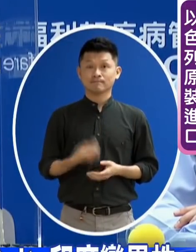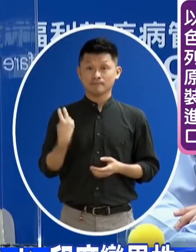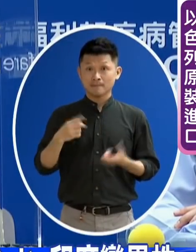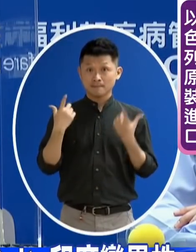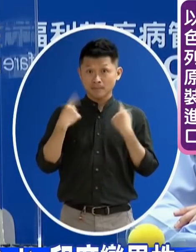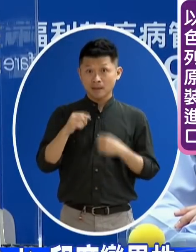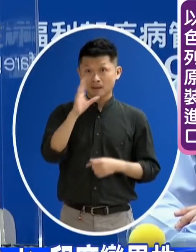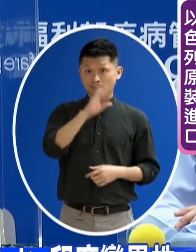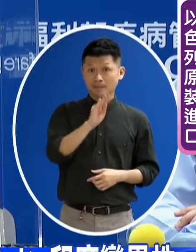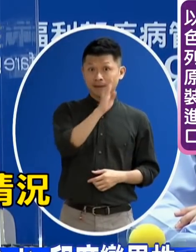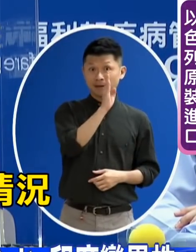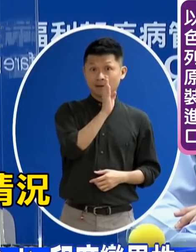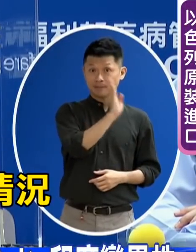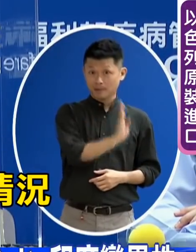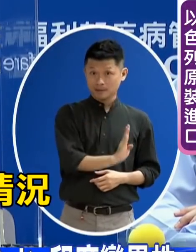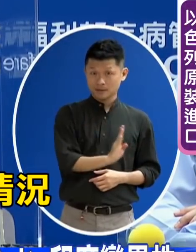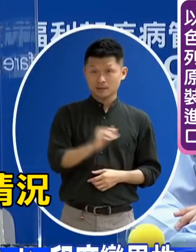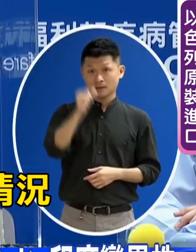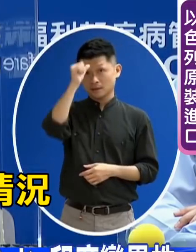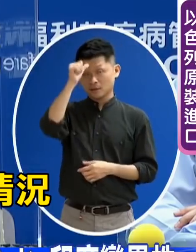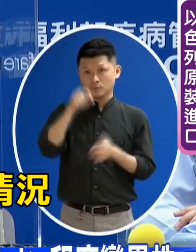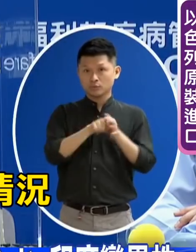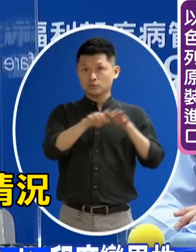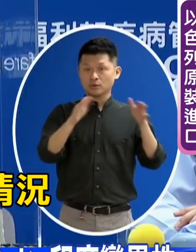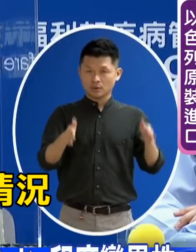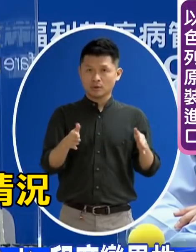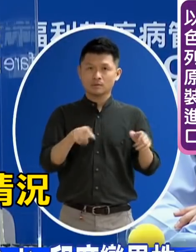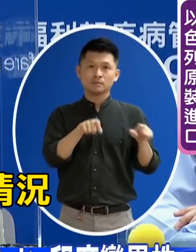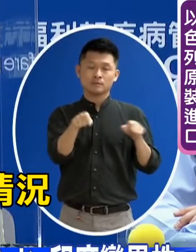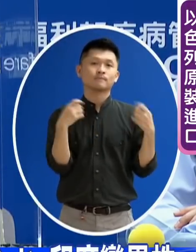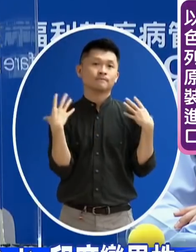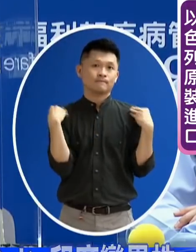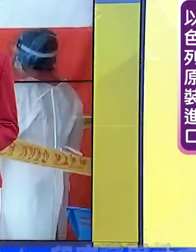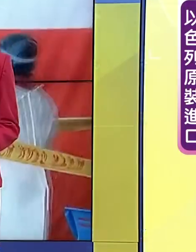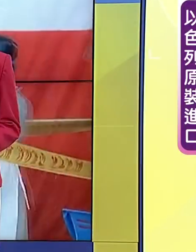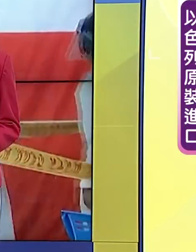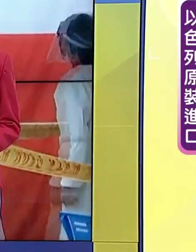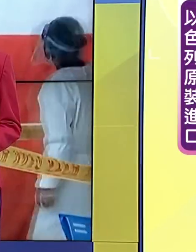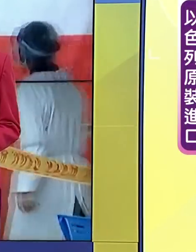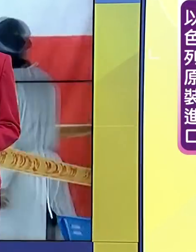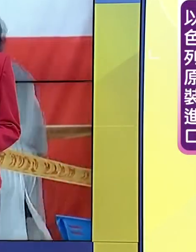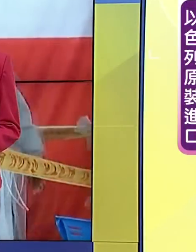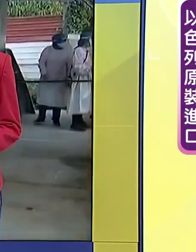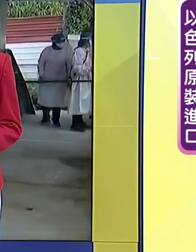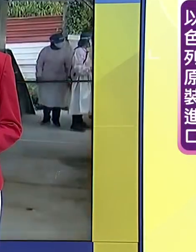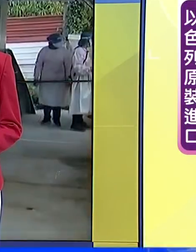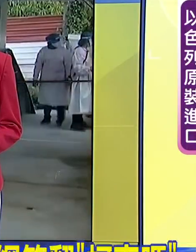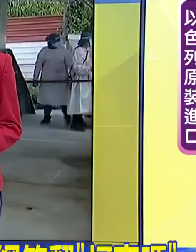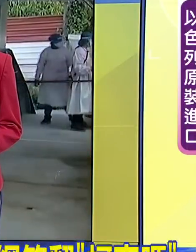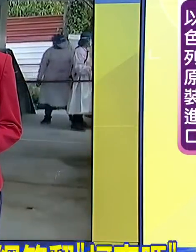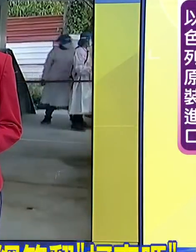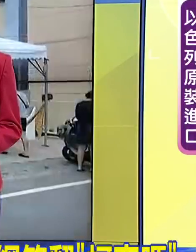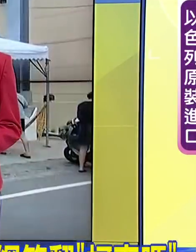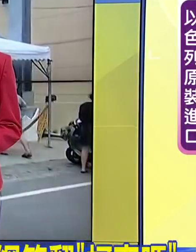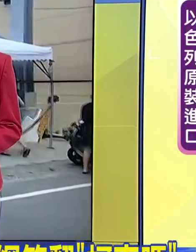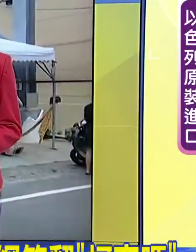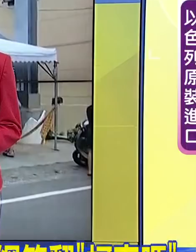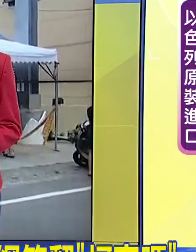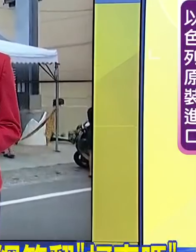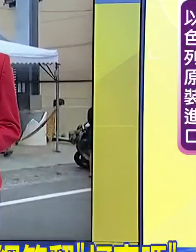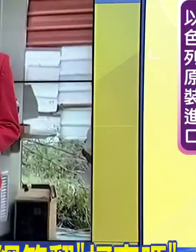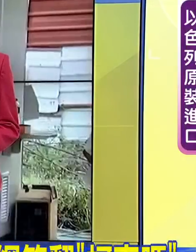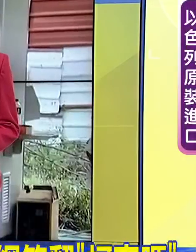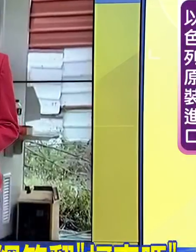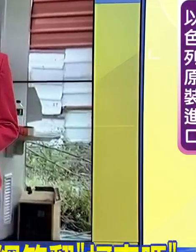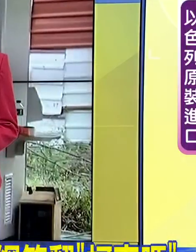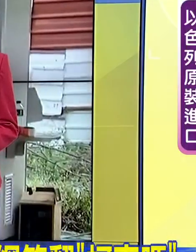巴西跟印度的专案，但也是维持原来的一个情况。 好，这对呢这个秘鲁祖孙返台，